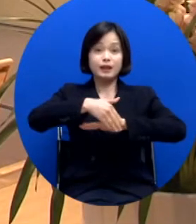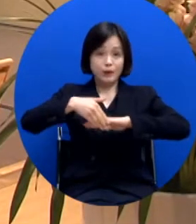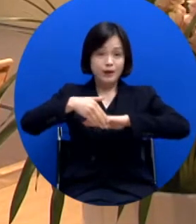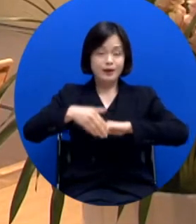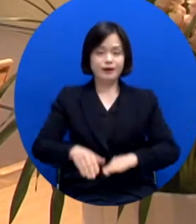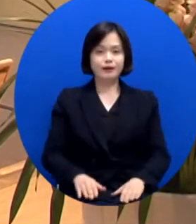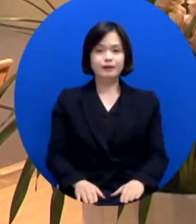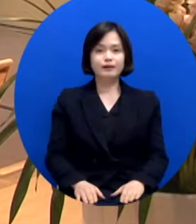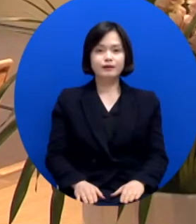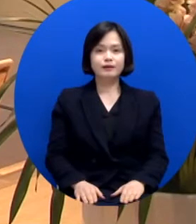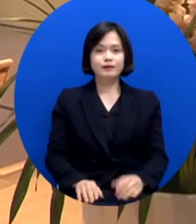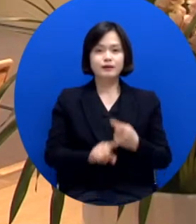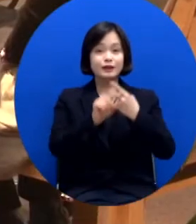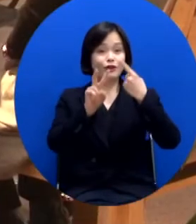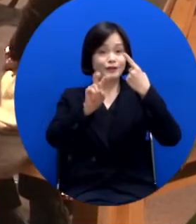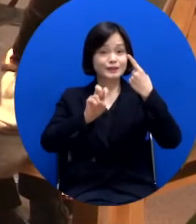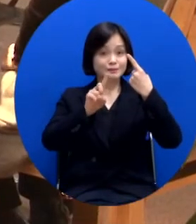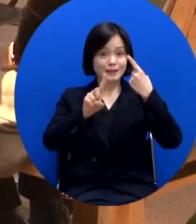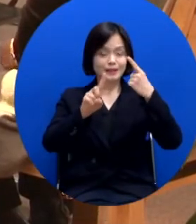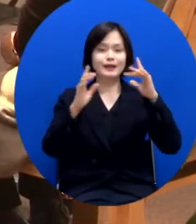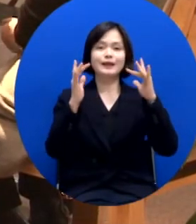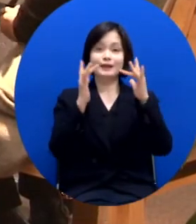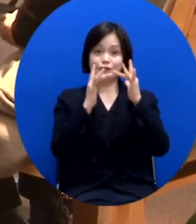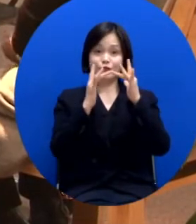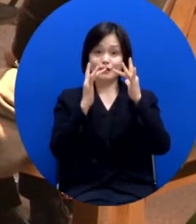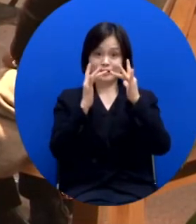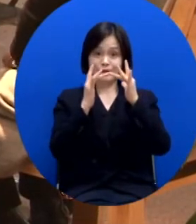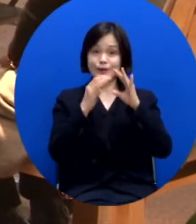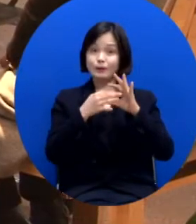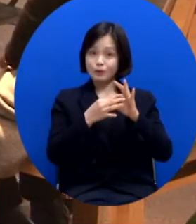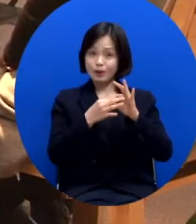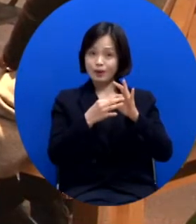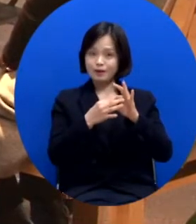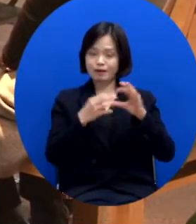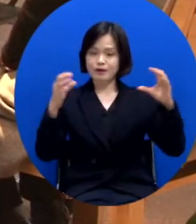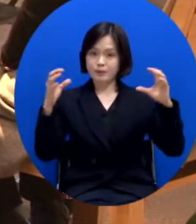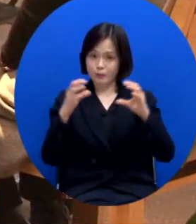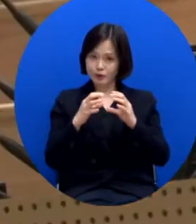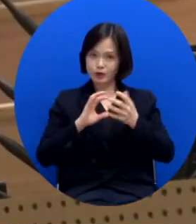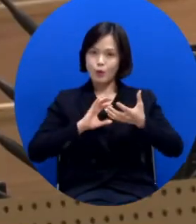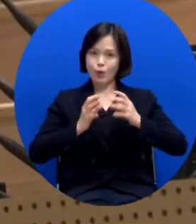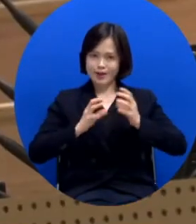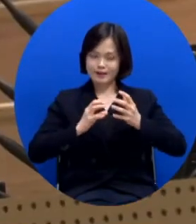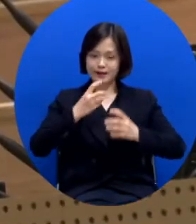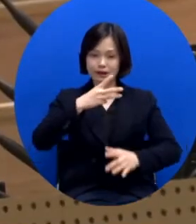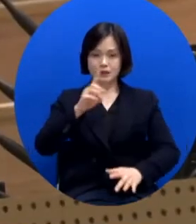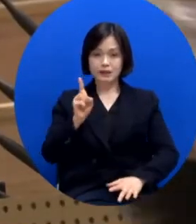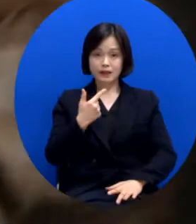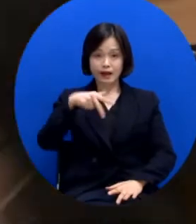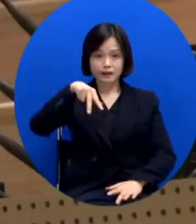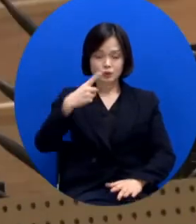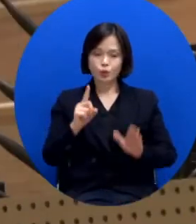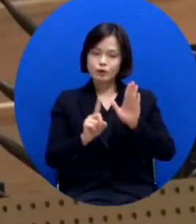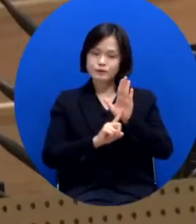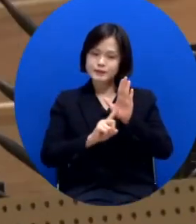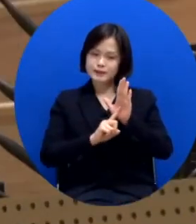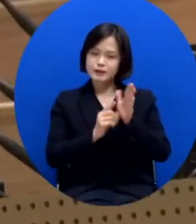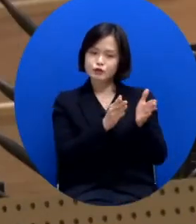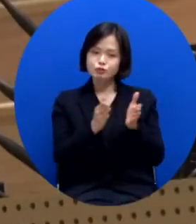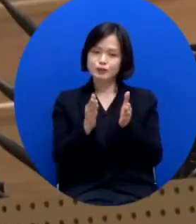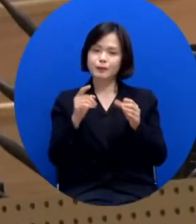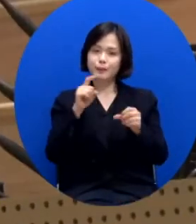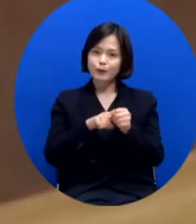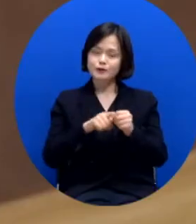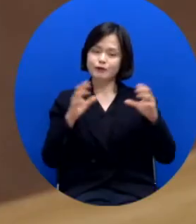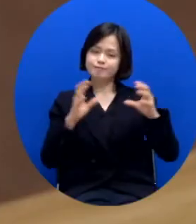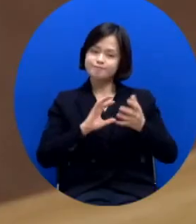지난 21일 온라인 화상 플랫폼 줌에서 경건한 40일 탄소금식 캠페인 준비 토크와 자료